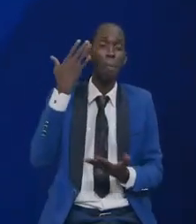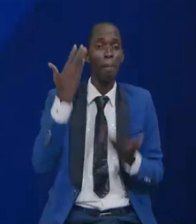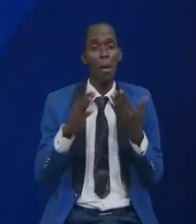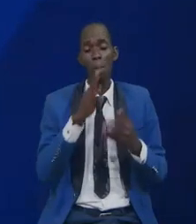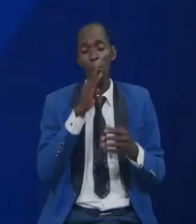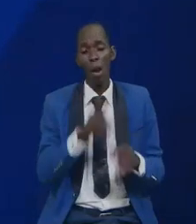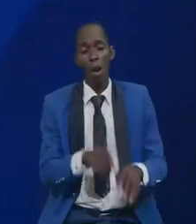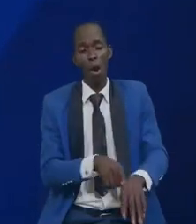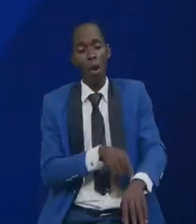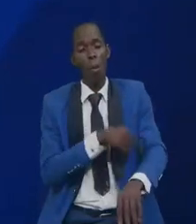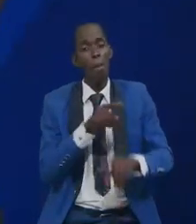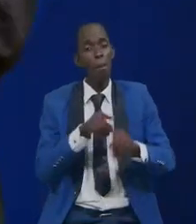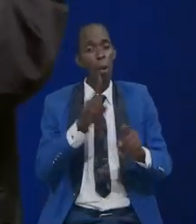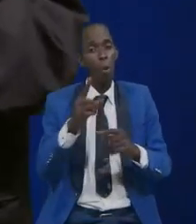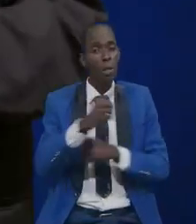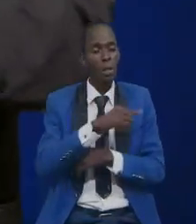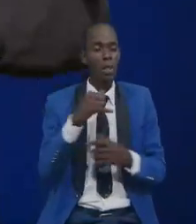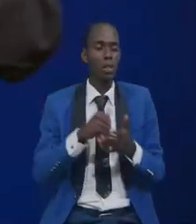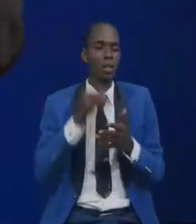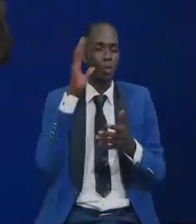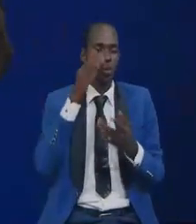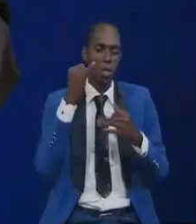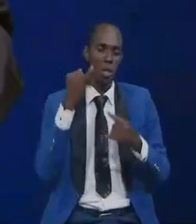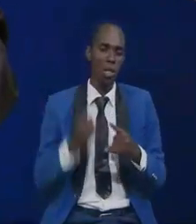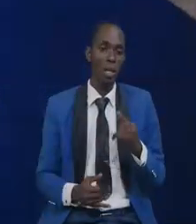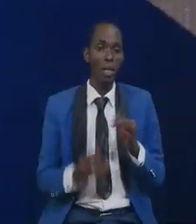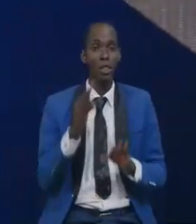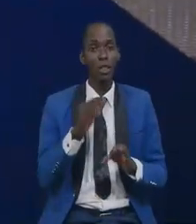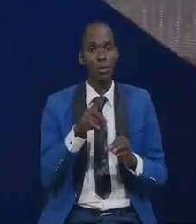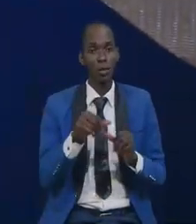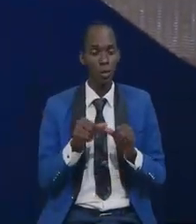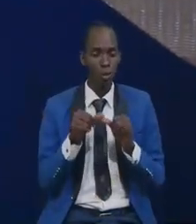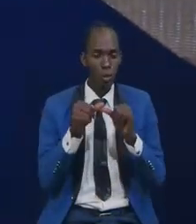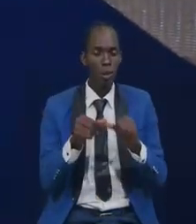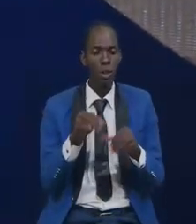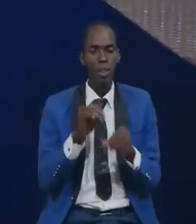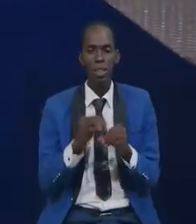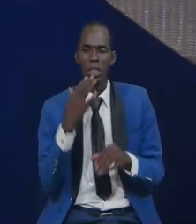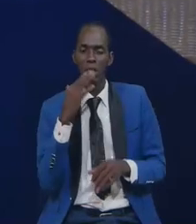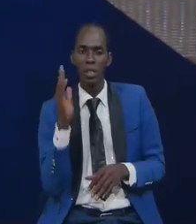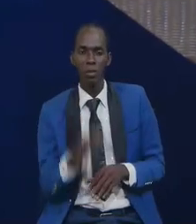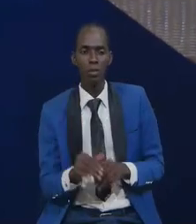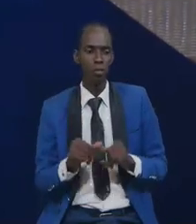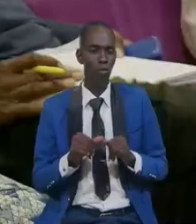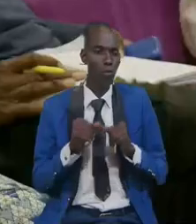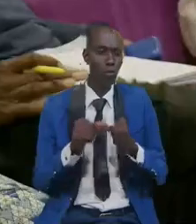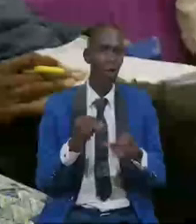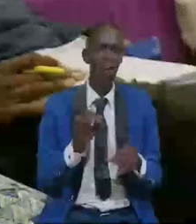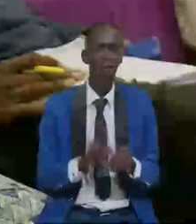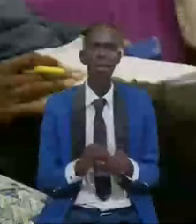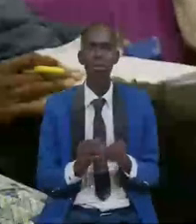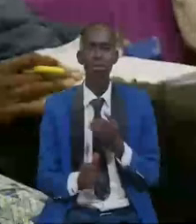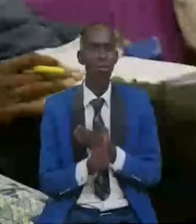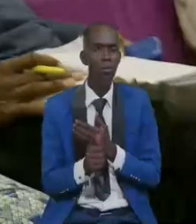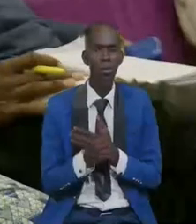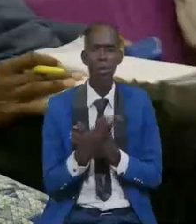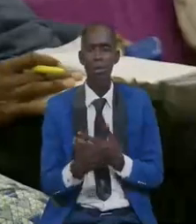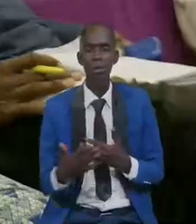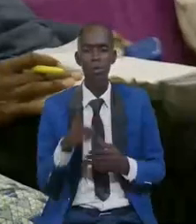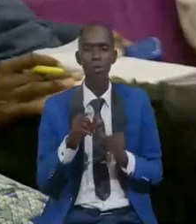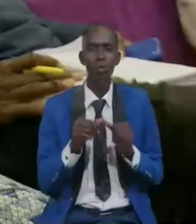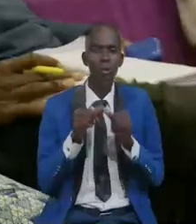va finir. Si vous continuez dans le mal, si vous continuez dans la méchanceté, si vous continuez dans la violence, si